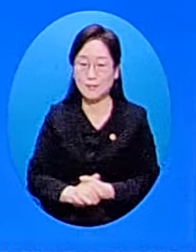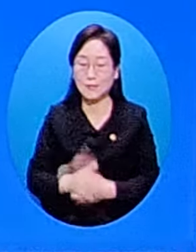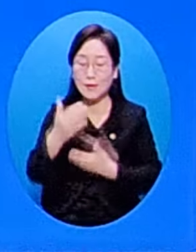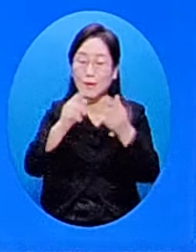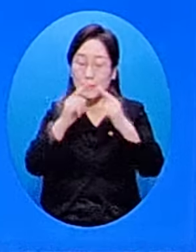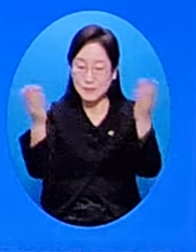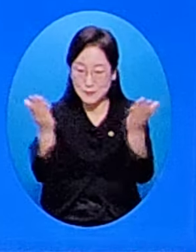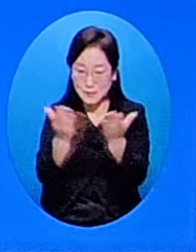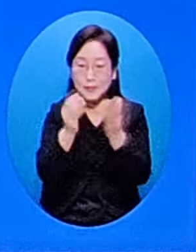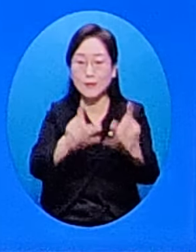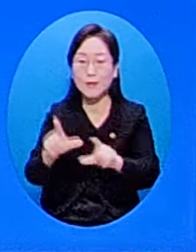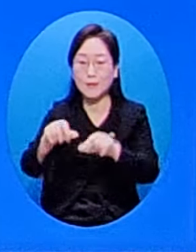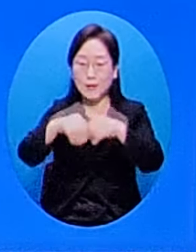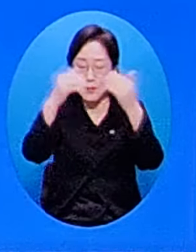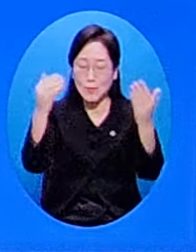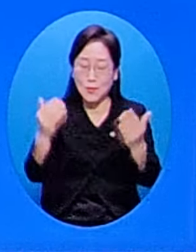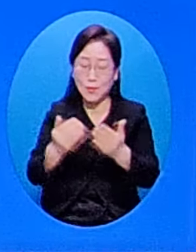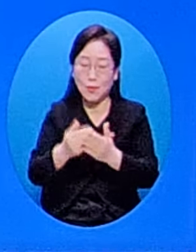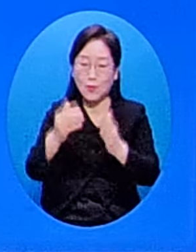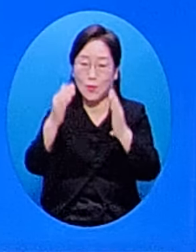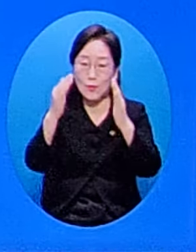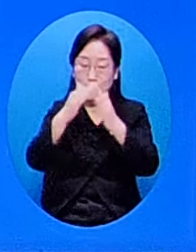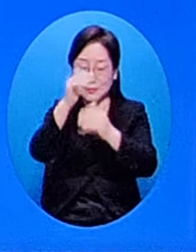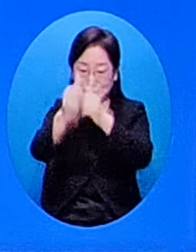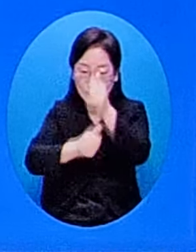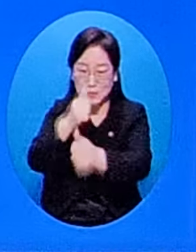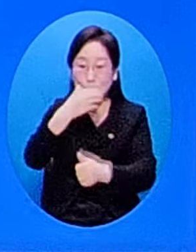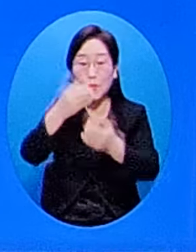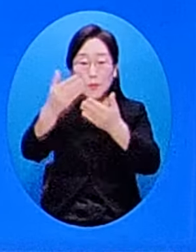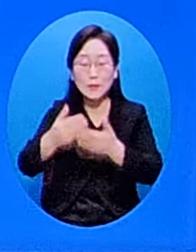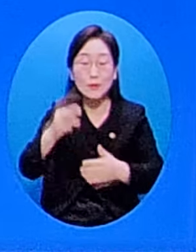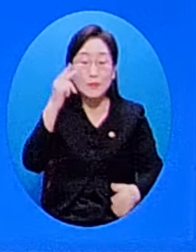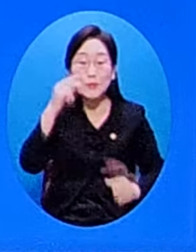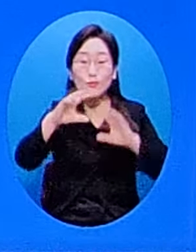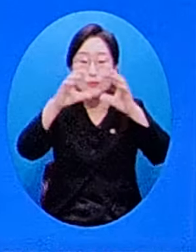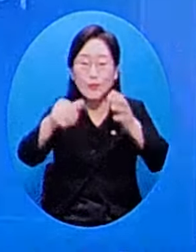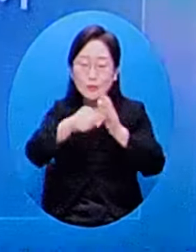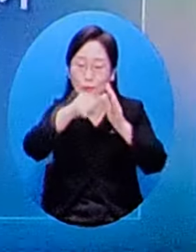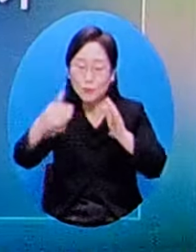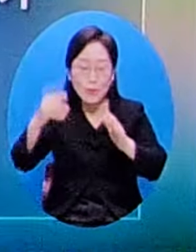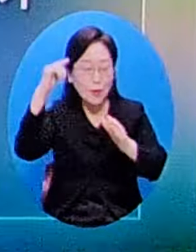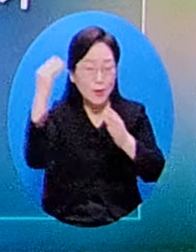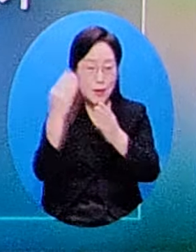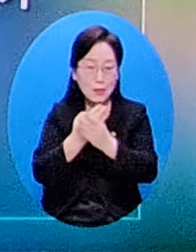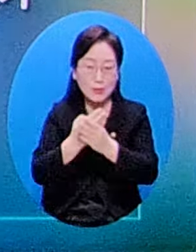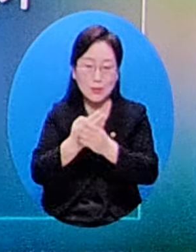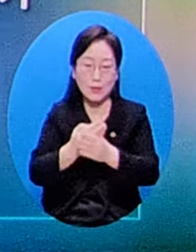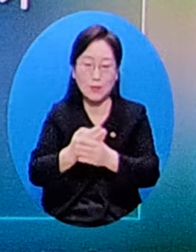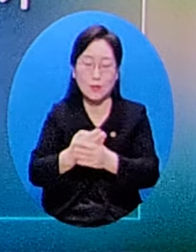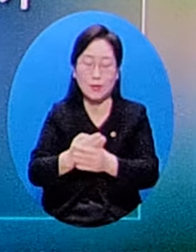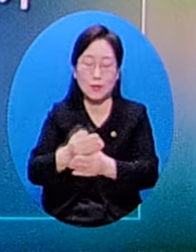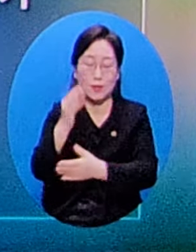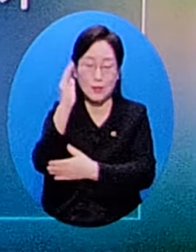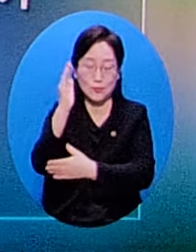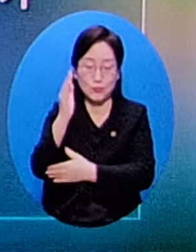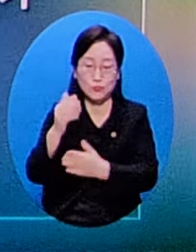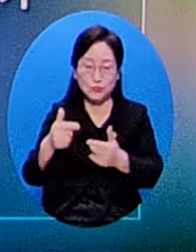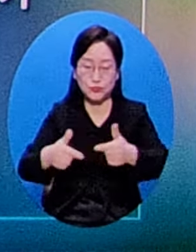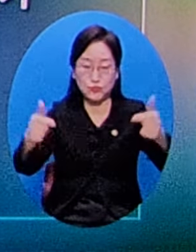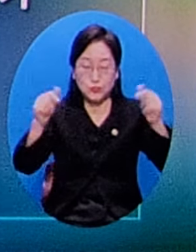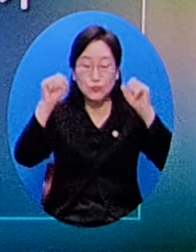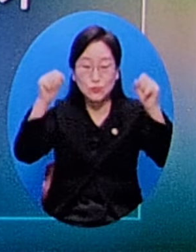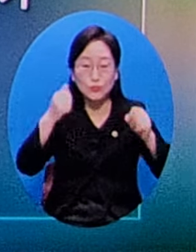말씀대로 살면서 온 가문이 복을 받은 미국의 유명한 학자여 붕 운동가였던